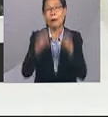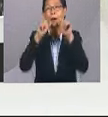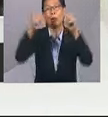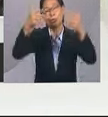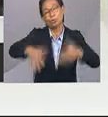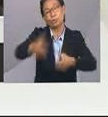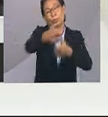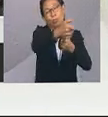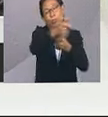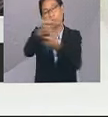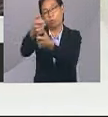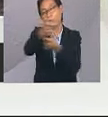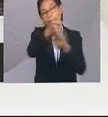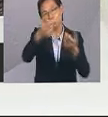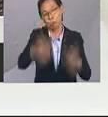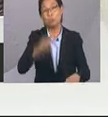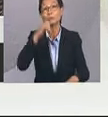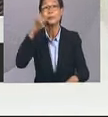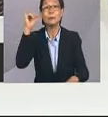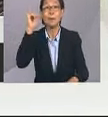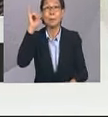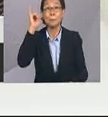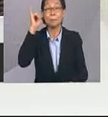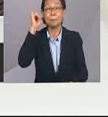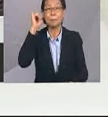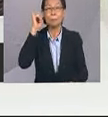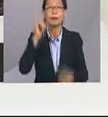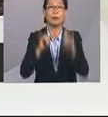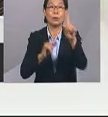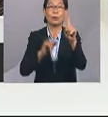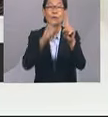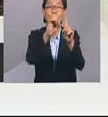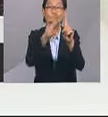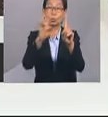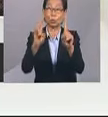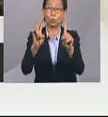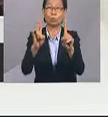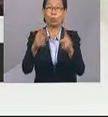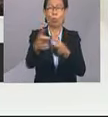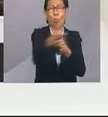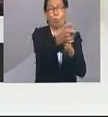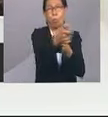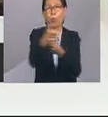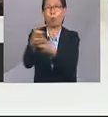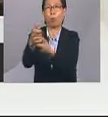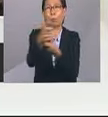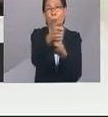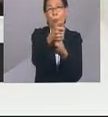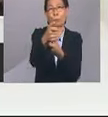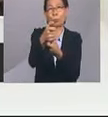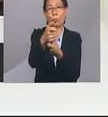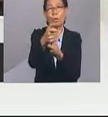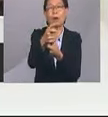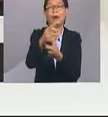telah disanitasi. Semalam sebanyak 107 operasi sanitasi